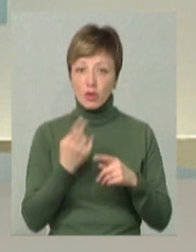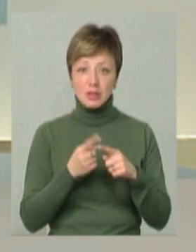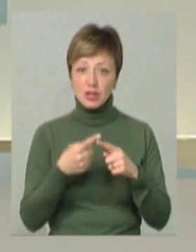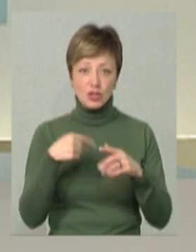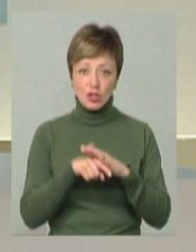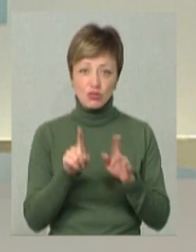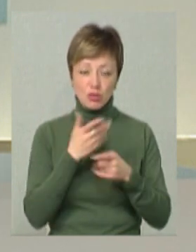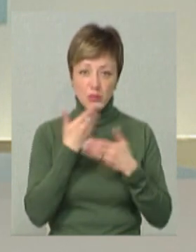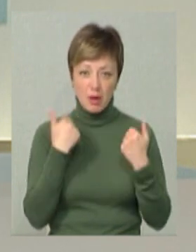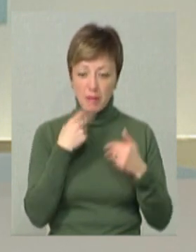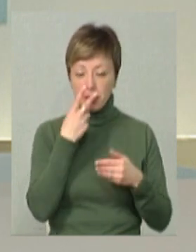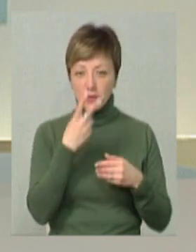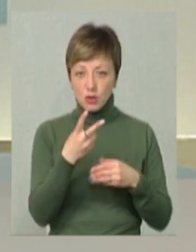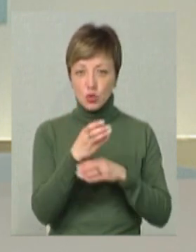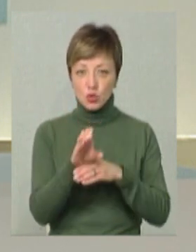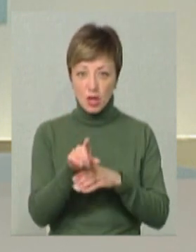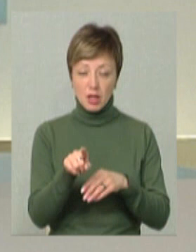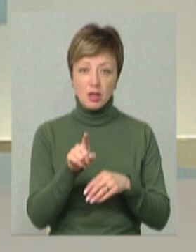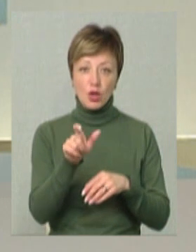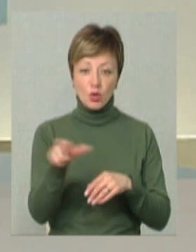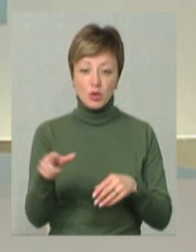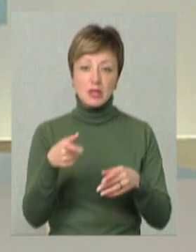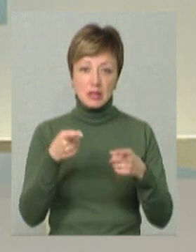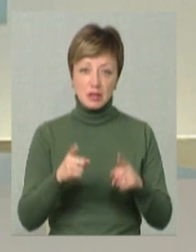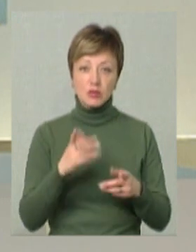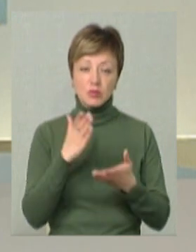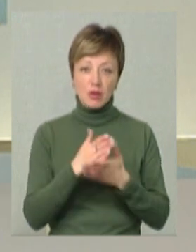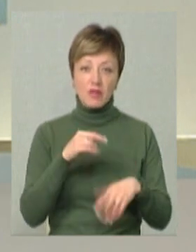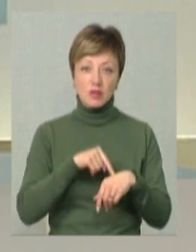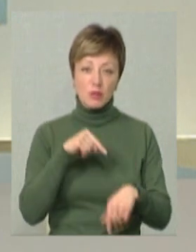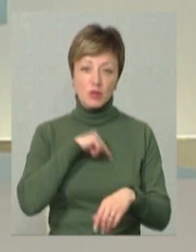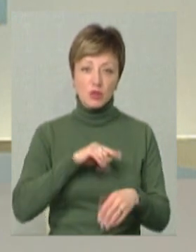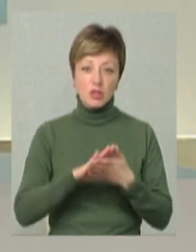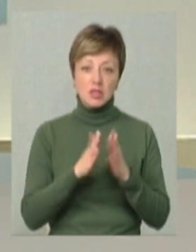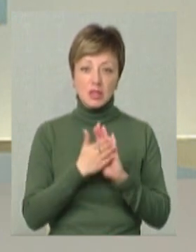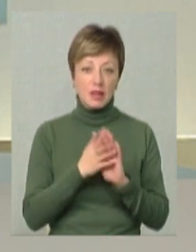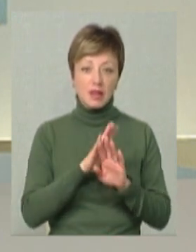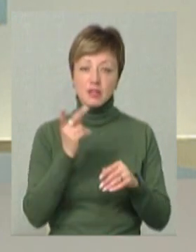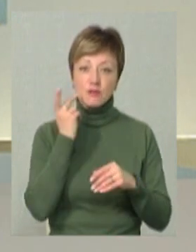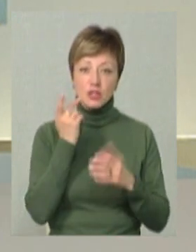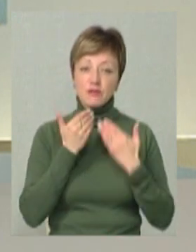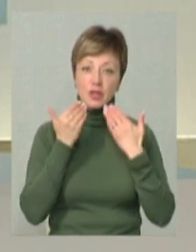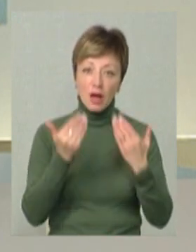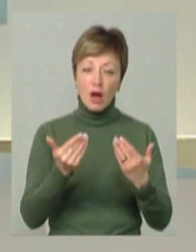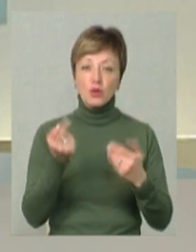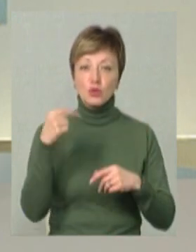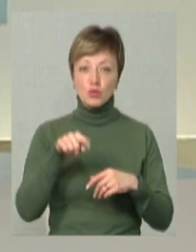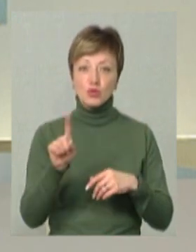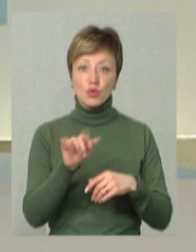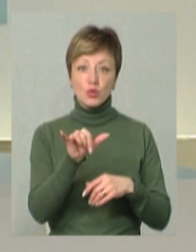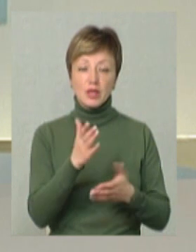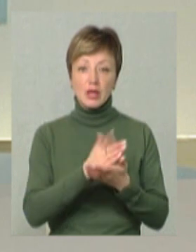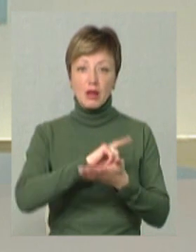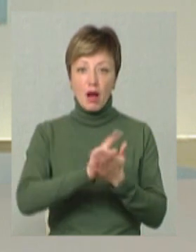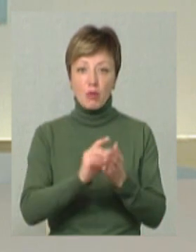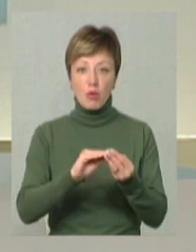що їх немає. От ми передивилися щойно сюжет, що люди дійсно перебувають в такому розливому психологічному стані, вони не завжди звертаються, тому що в них є